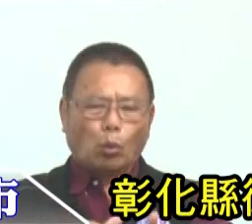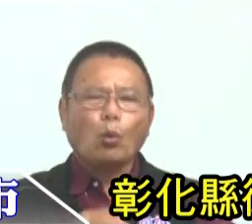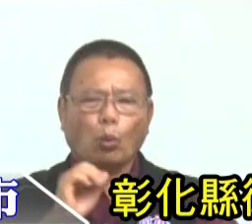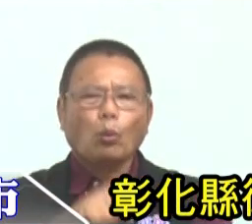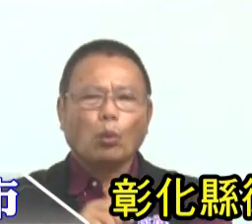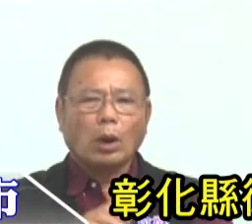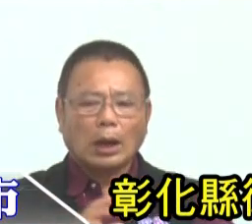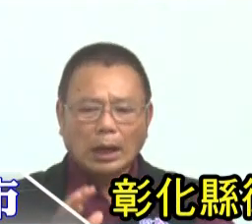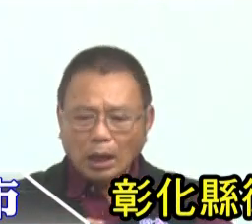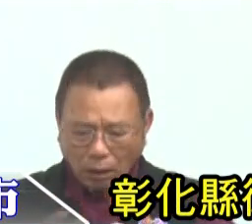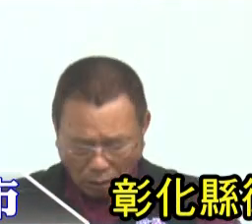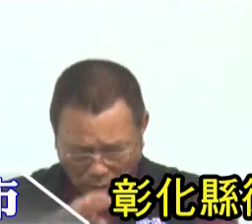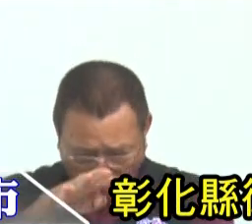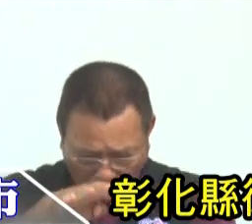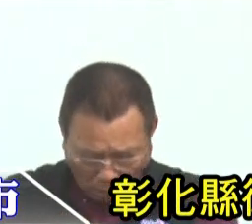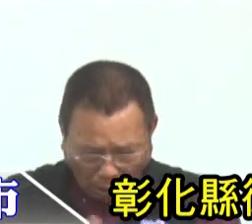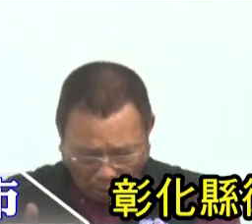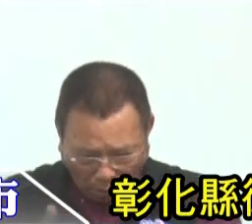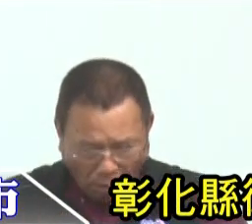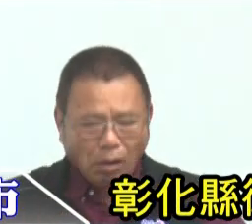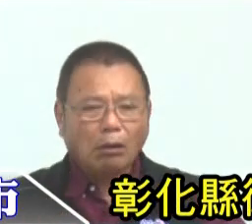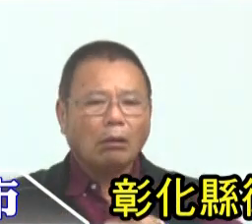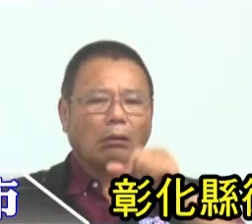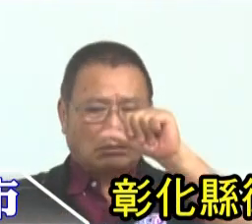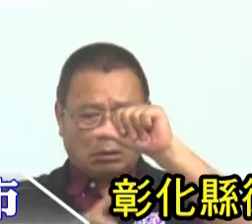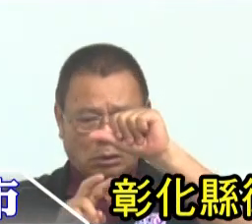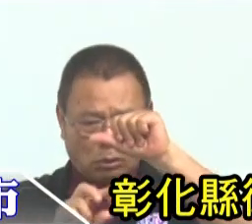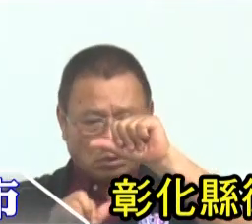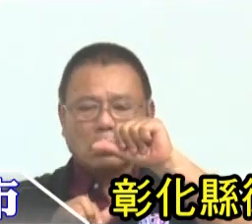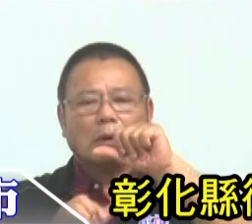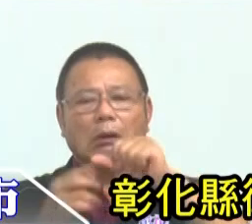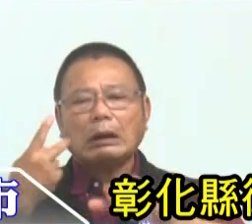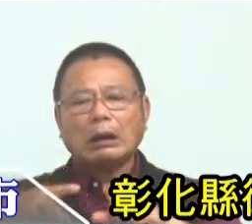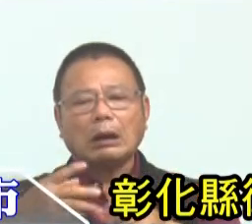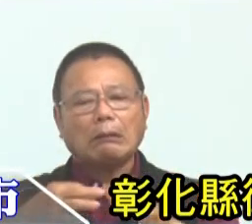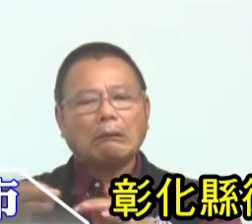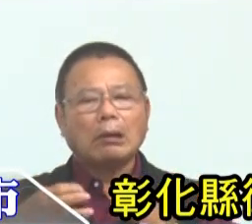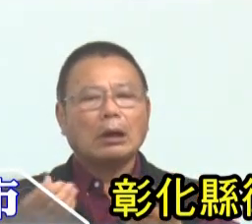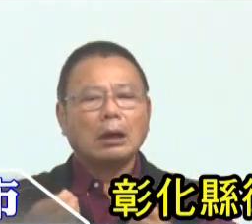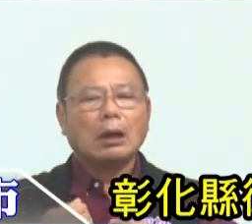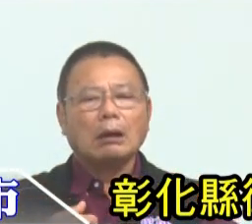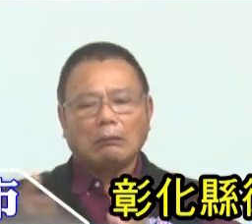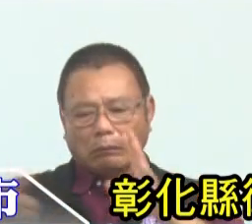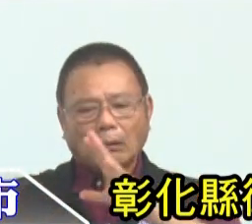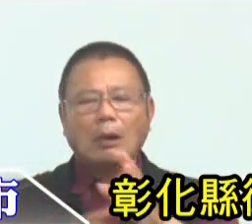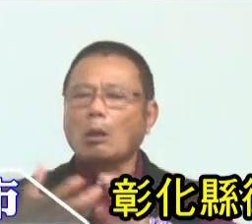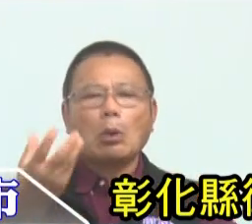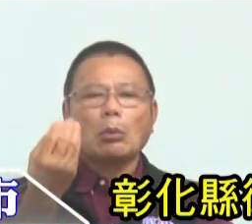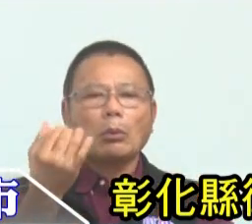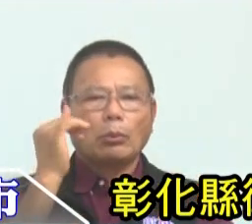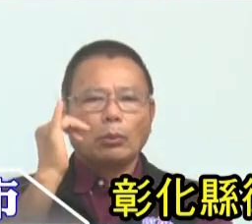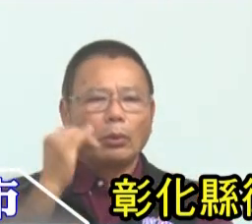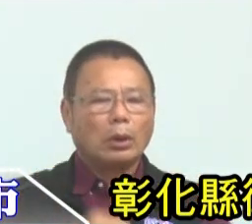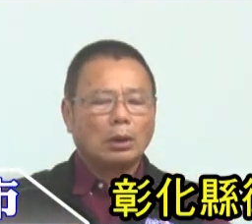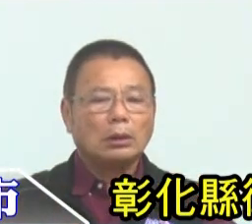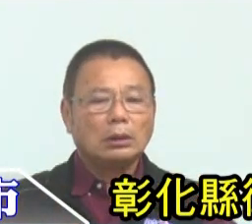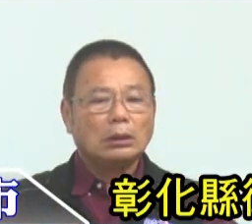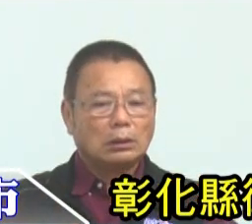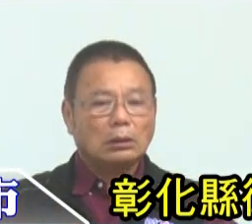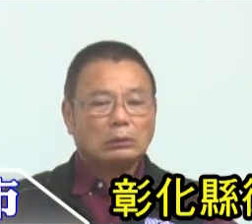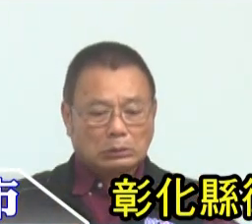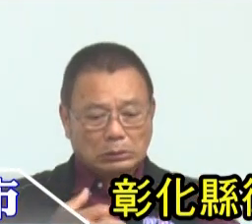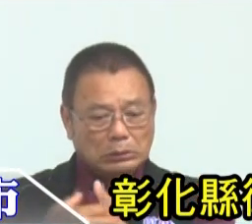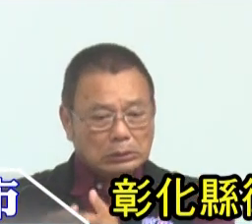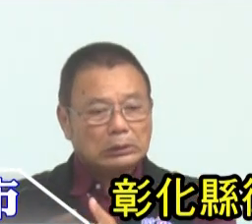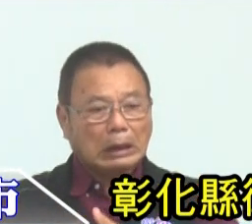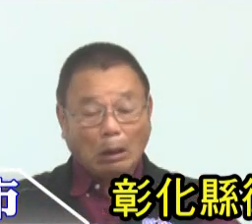然后里面相关账册我们比对了，5月15日之后也没有相关的这些客户在进行，所以这边呢，我们卫生局要非常